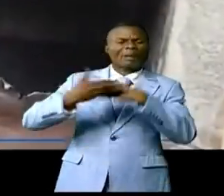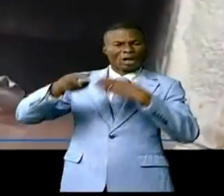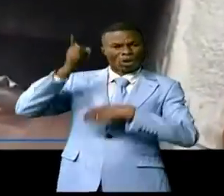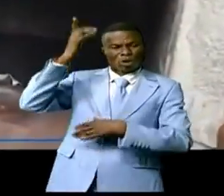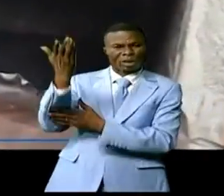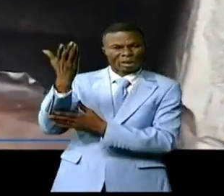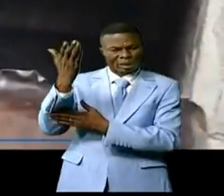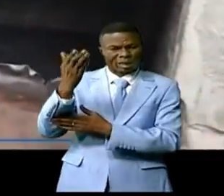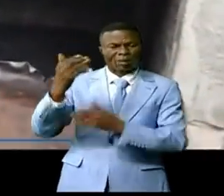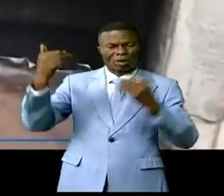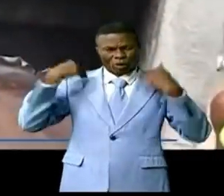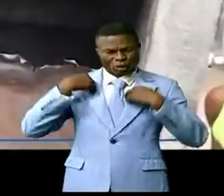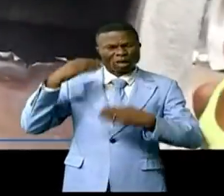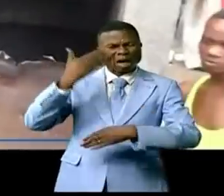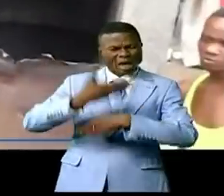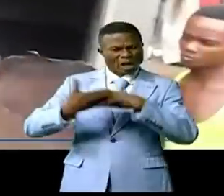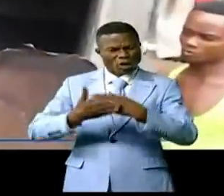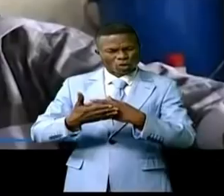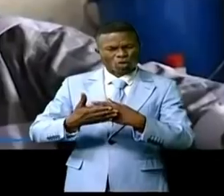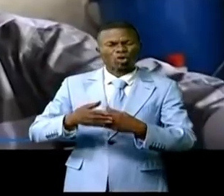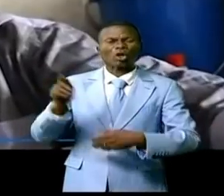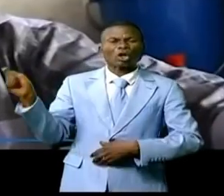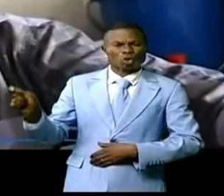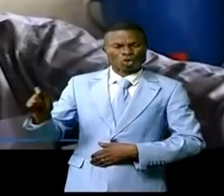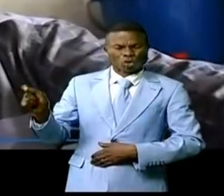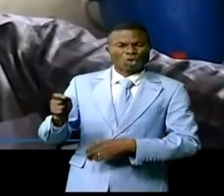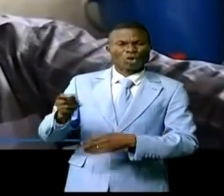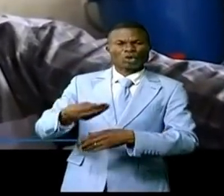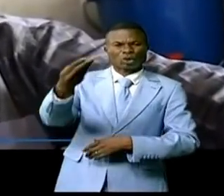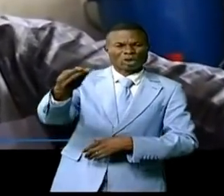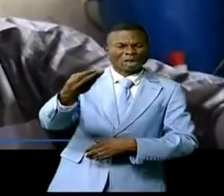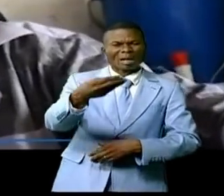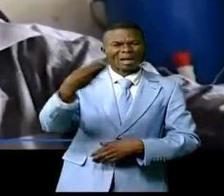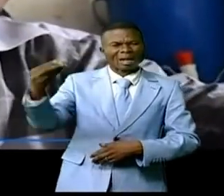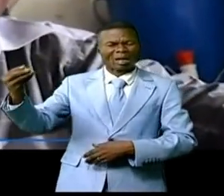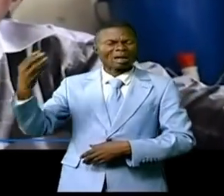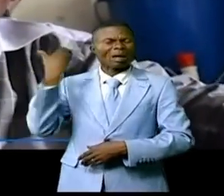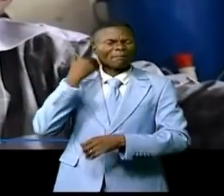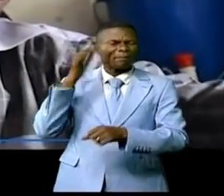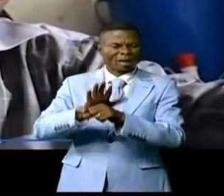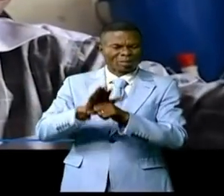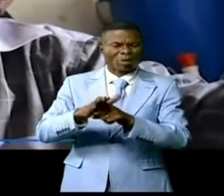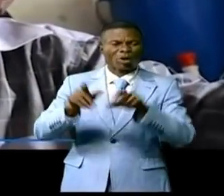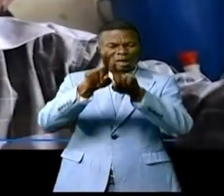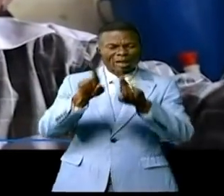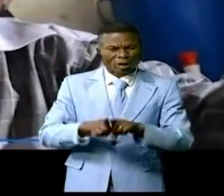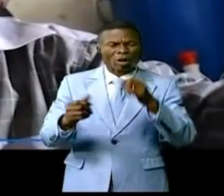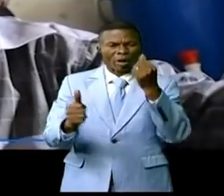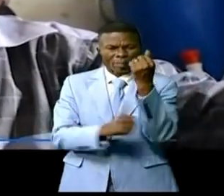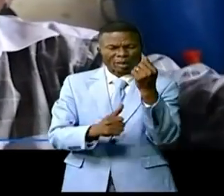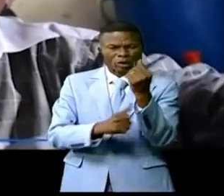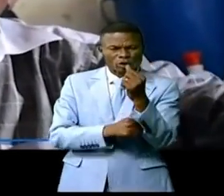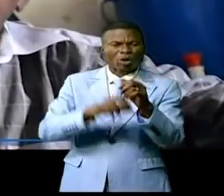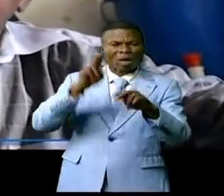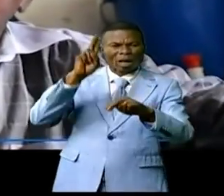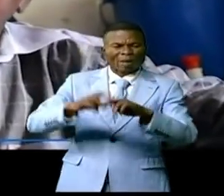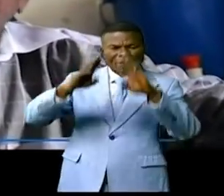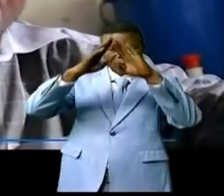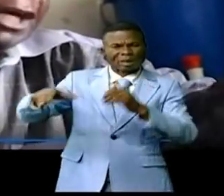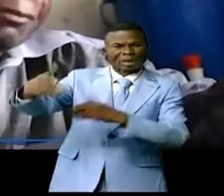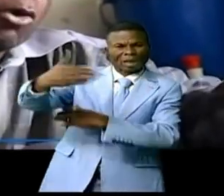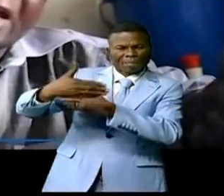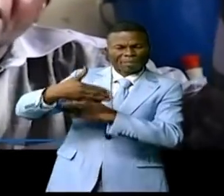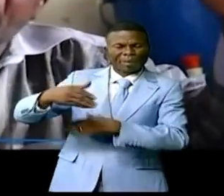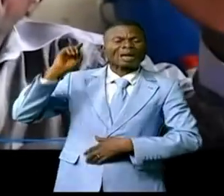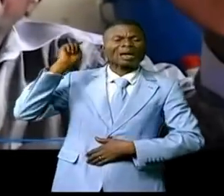de réhabiliter celle-ci. Sinon, ça peut être source de plusieurs maladies et épidémies qui peuvent toucher les habitants environnants